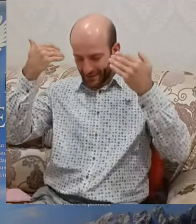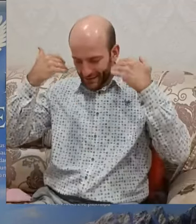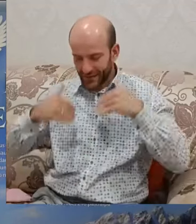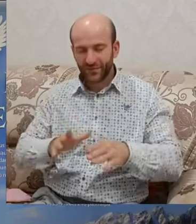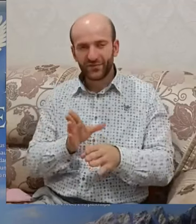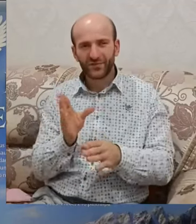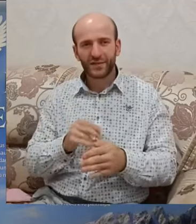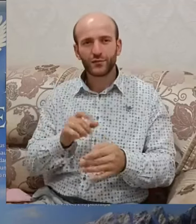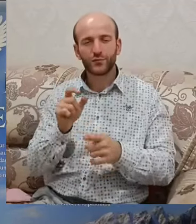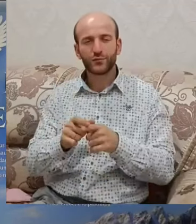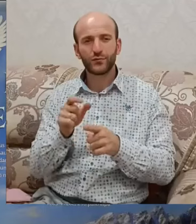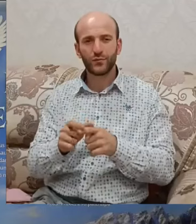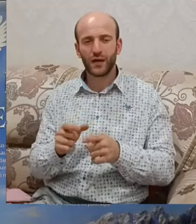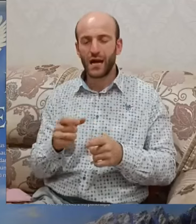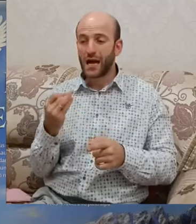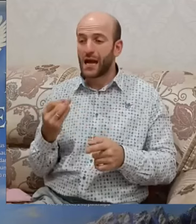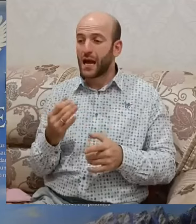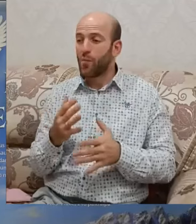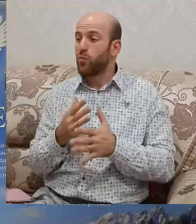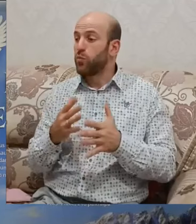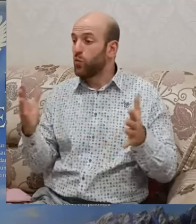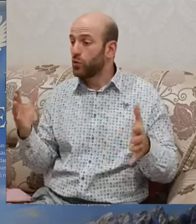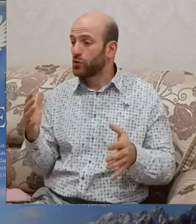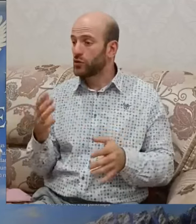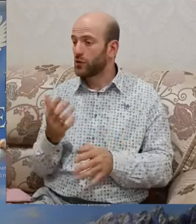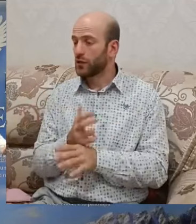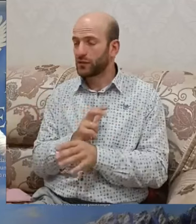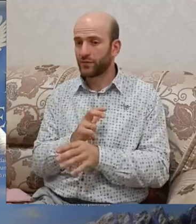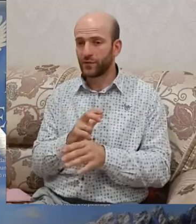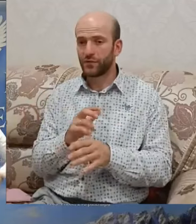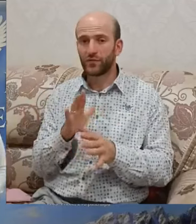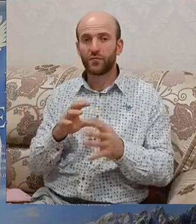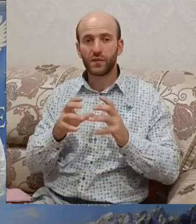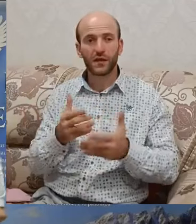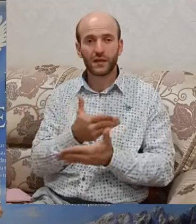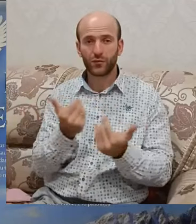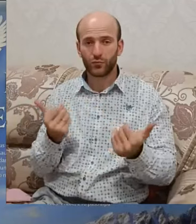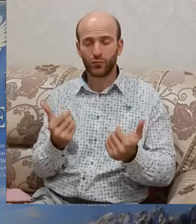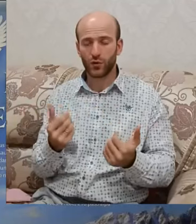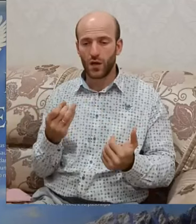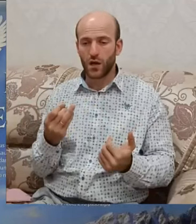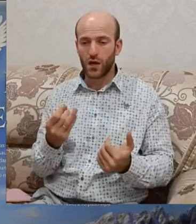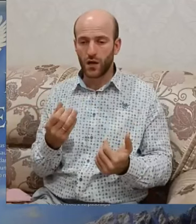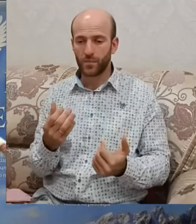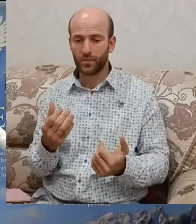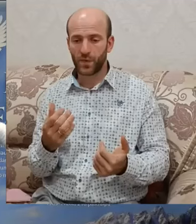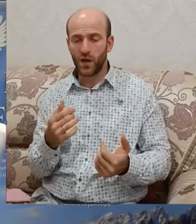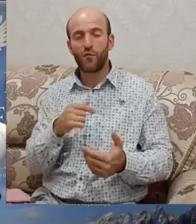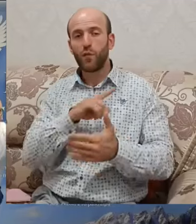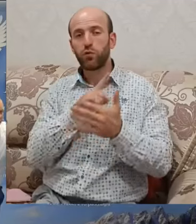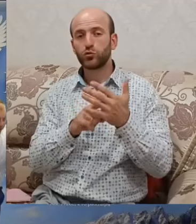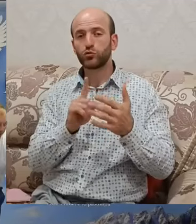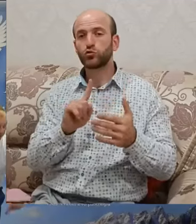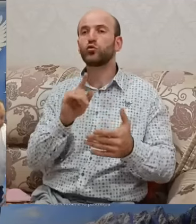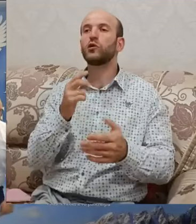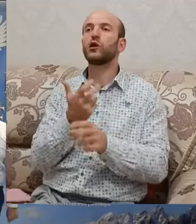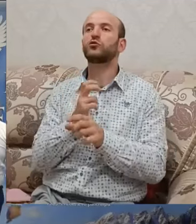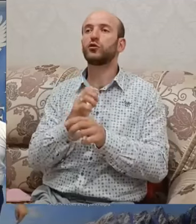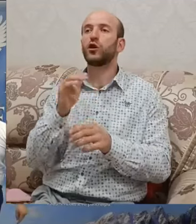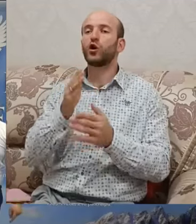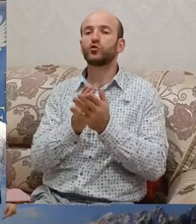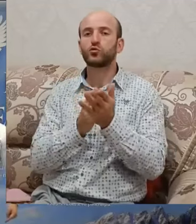это šios valandos žinia. Kas yra Efeziečiams 4 tarnavime? Что есть в служении Ефесянам 4? Pas Kristus